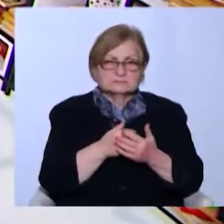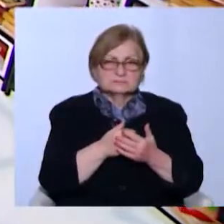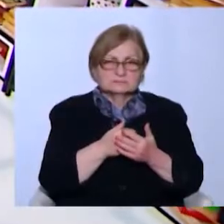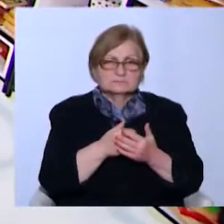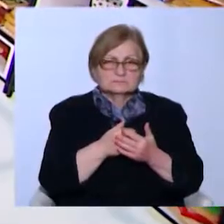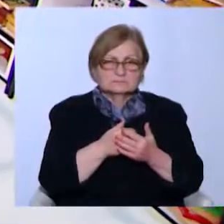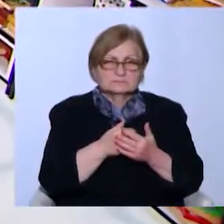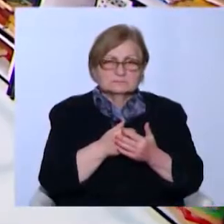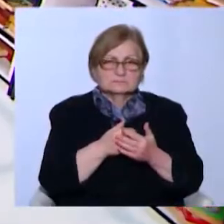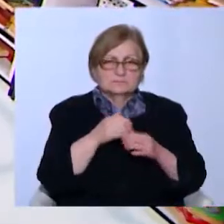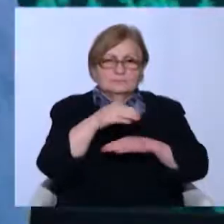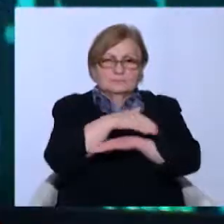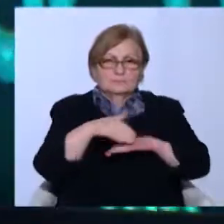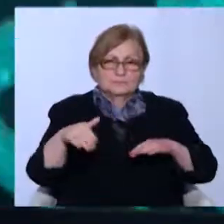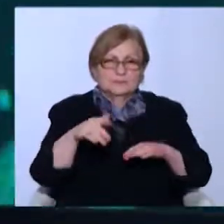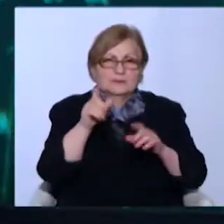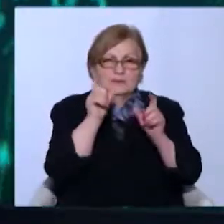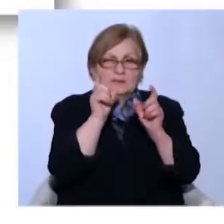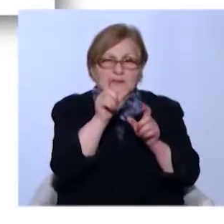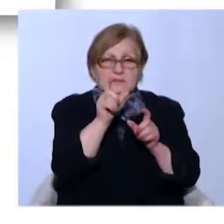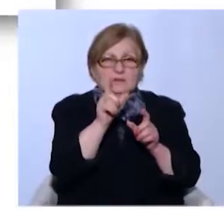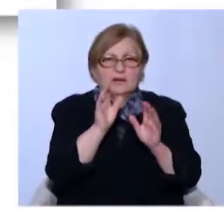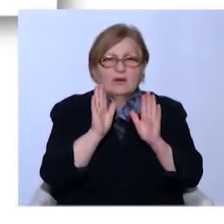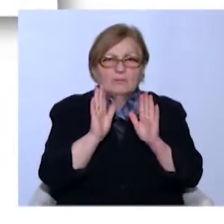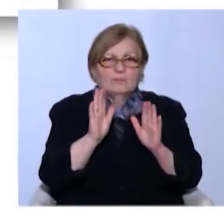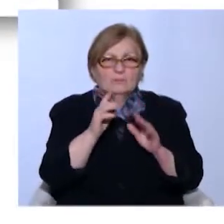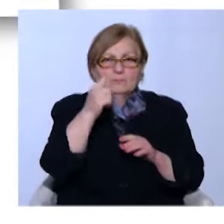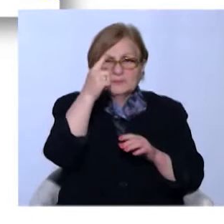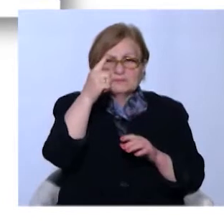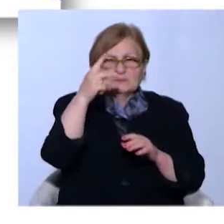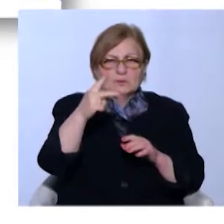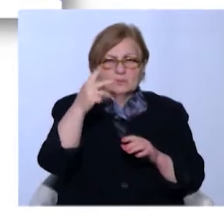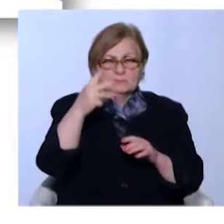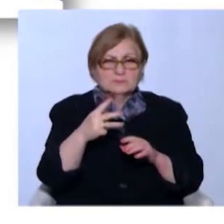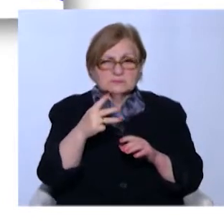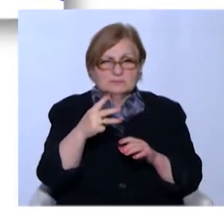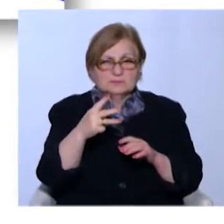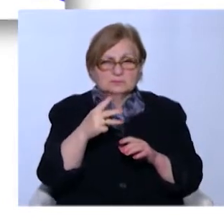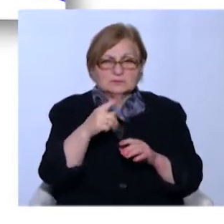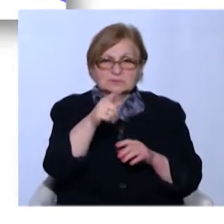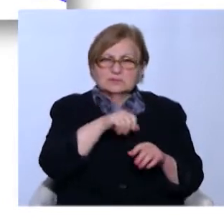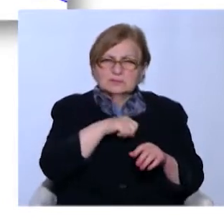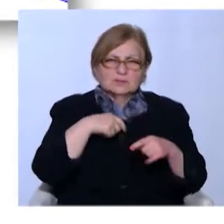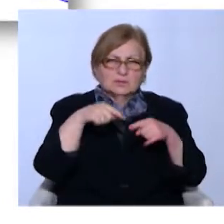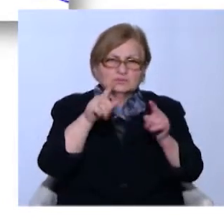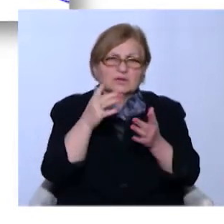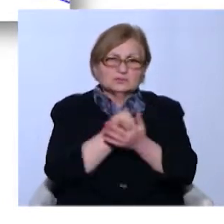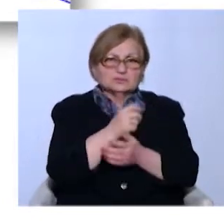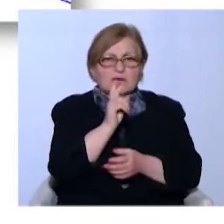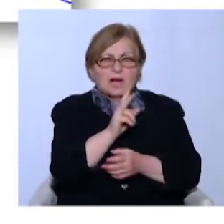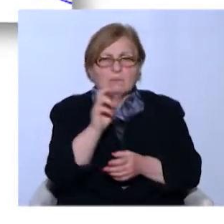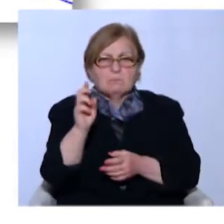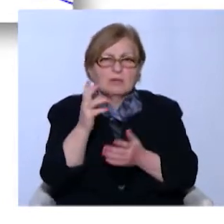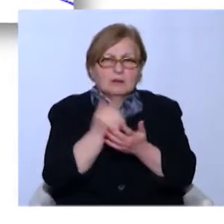ვთქვათ, წრფივი ფუნქციის გრაფიკი გადის მხოლოდ პირველ, მეორე და მესამე მეოთხედებში და იპოვეთ კადაბეს ნიშნები, როგორია